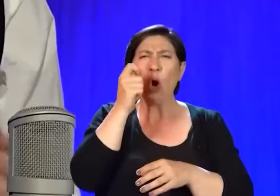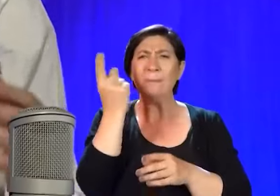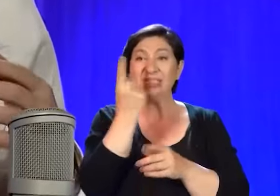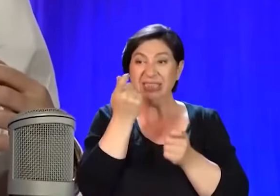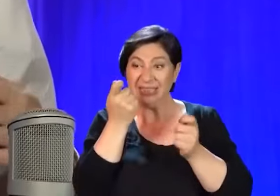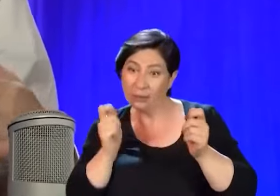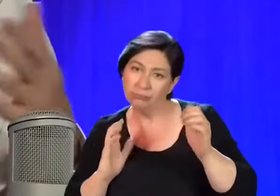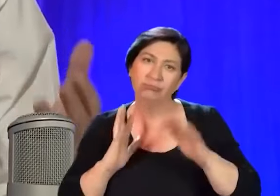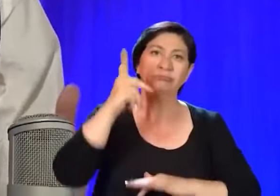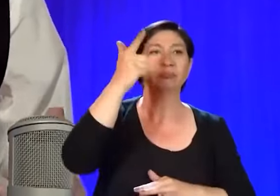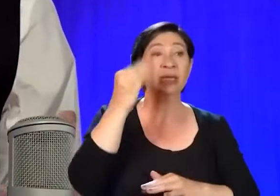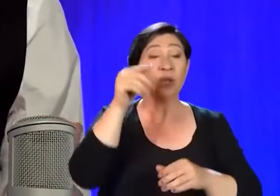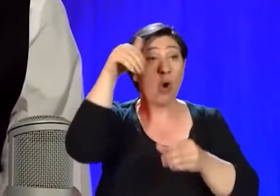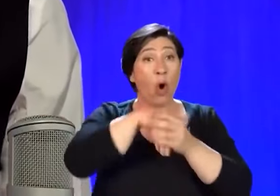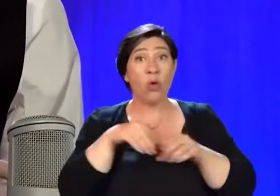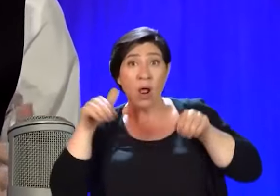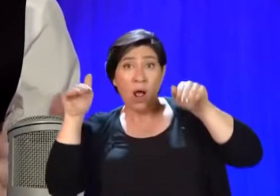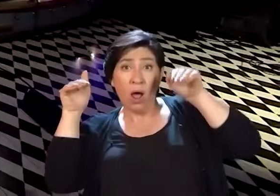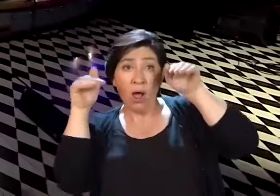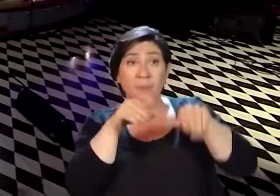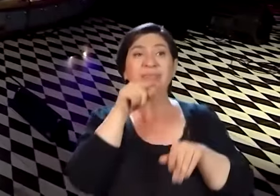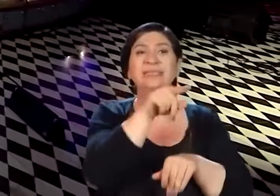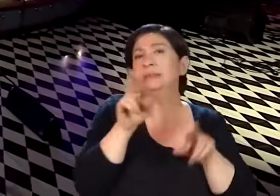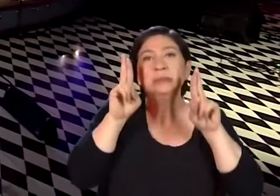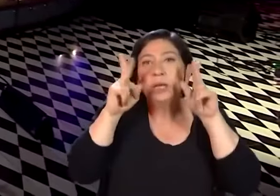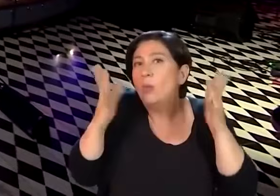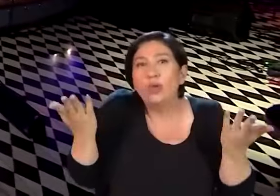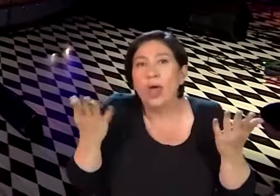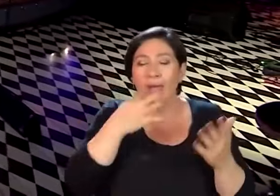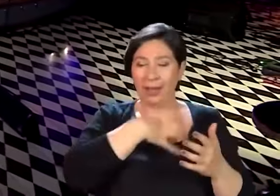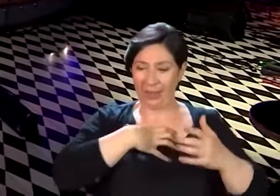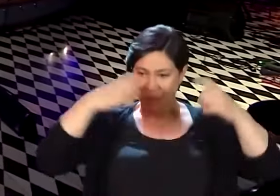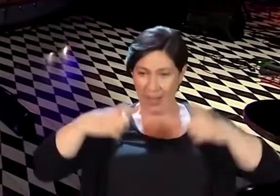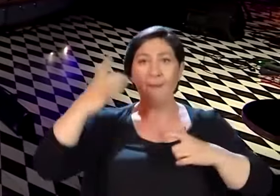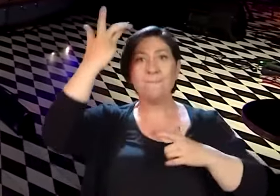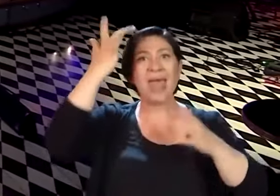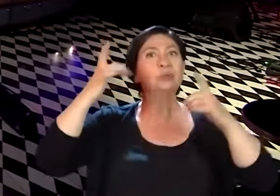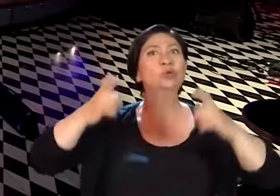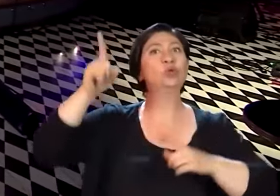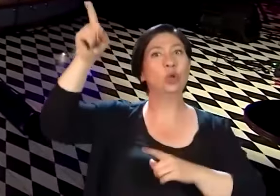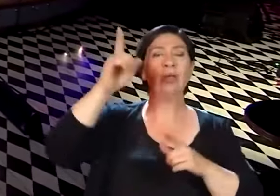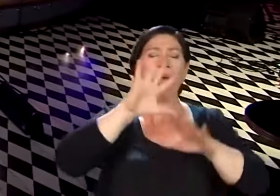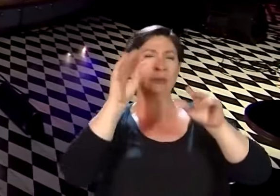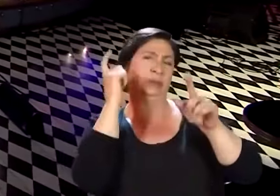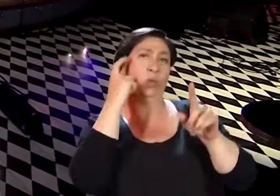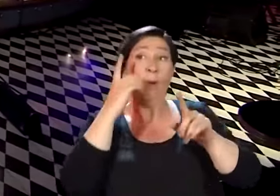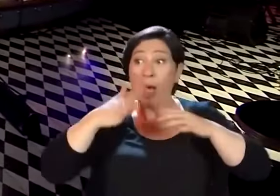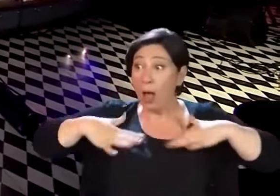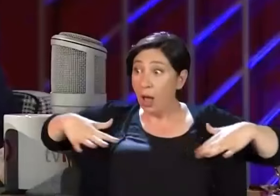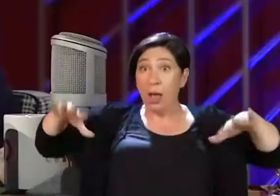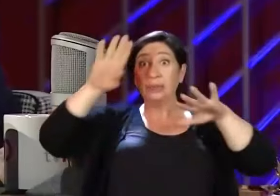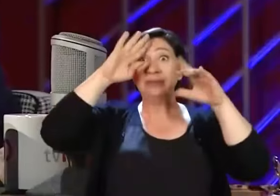kalktınız. Size oy veren herkes sizi tanımıyordu. Kendi ilçeniz dışında sizi tanımayanlar vardı. Hatta